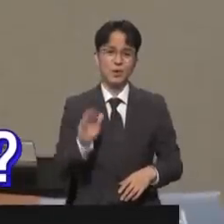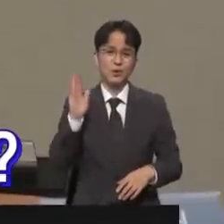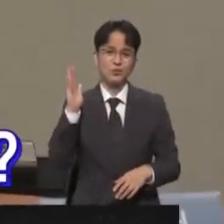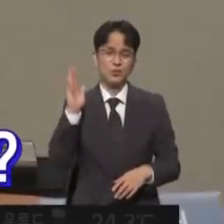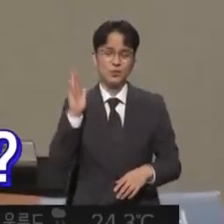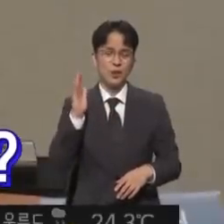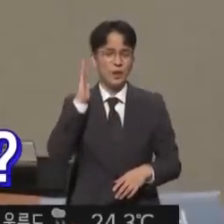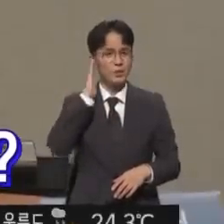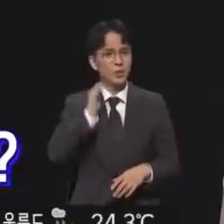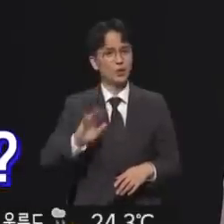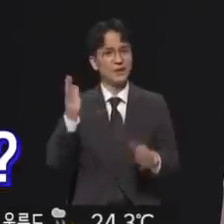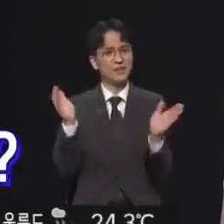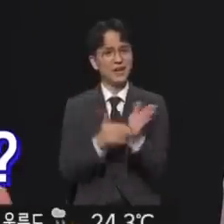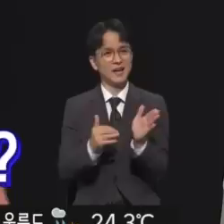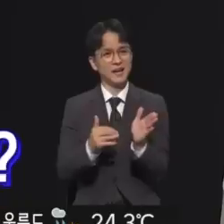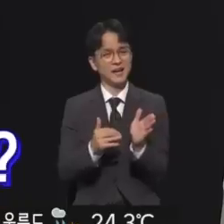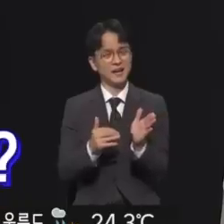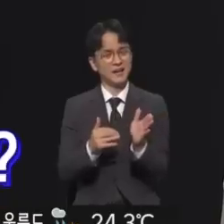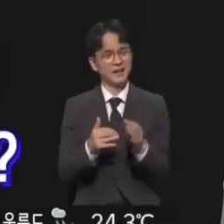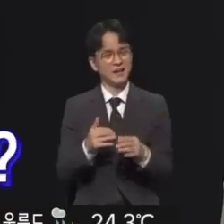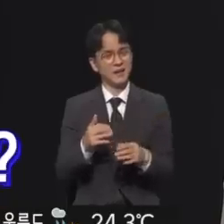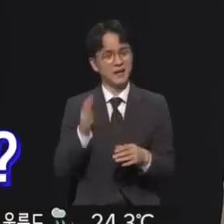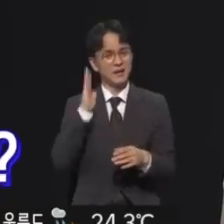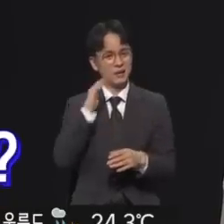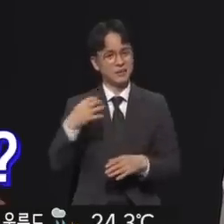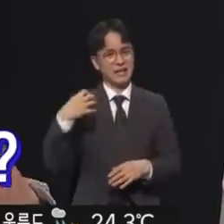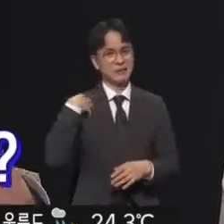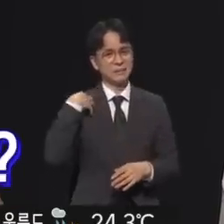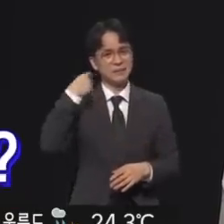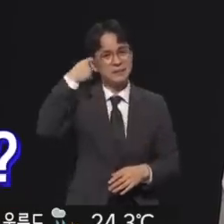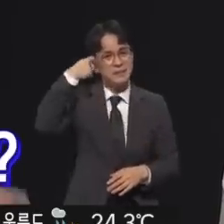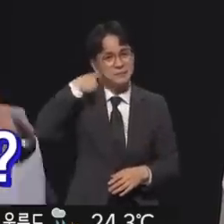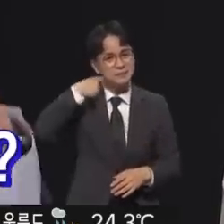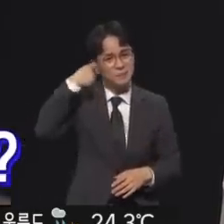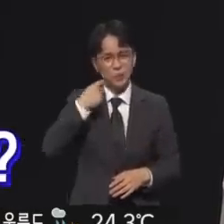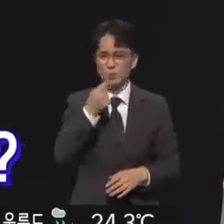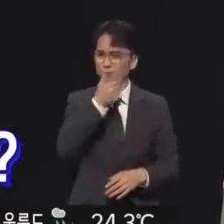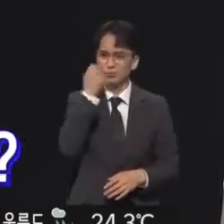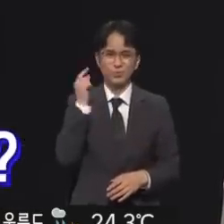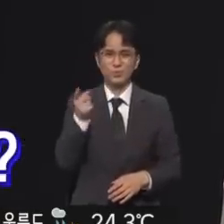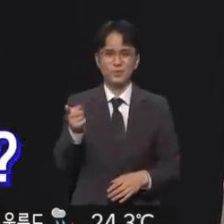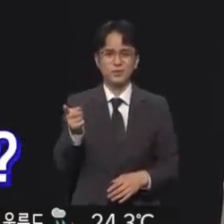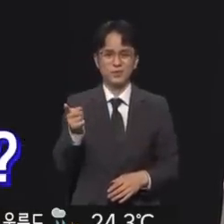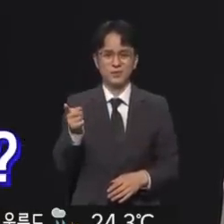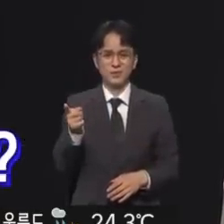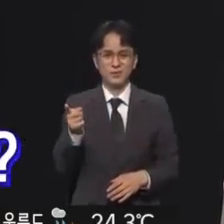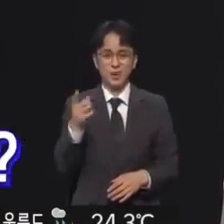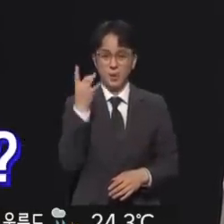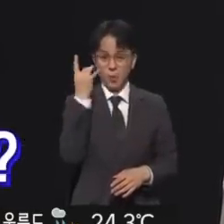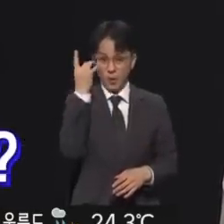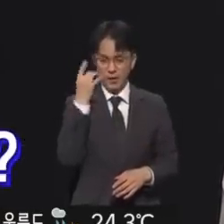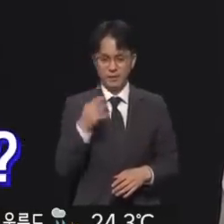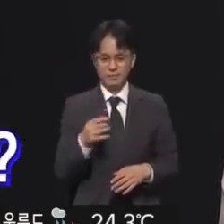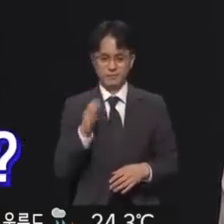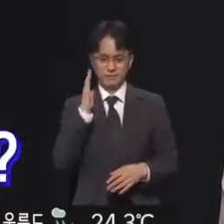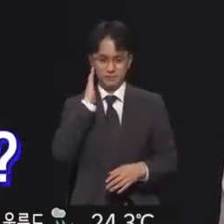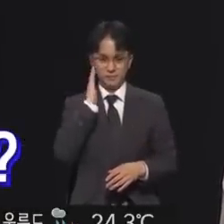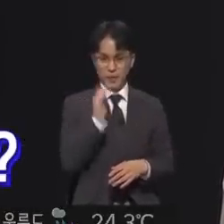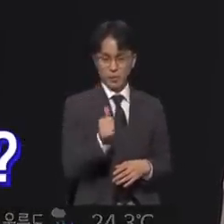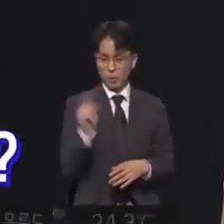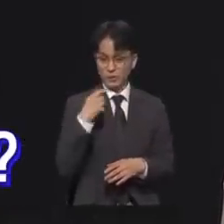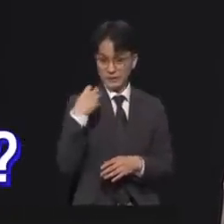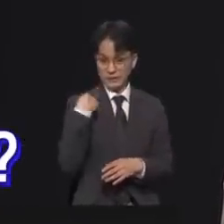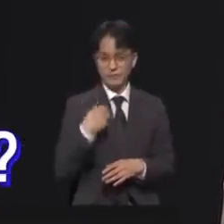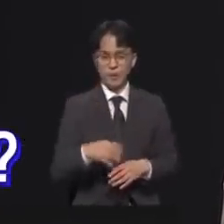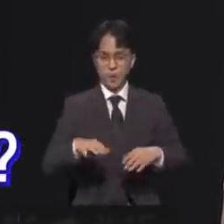대한민국 있는 있을 수 있는 모든 상황들에 대해서 자기 스스로가 엄중한 자리에 책임감을 가지고 보고 바꿔 결정하고